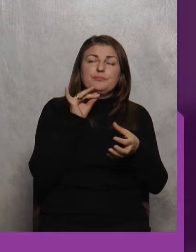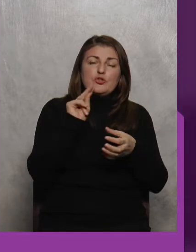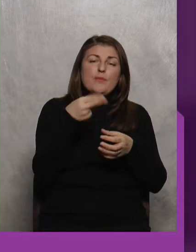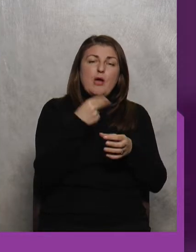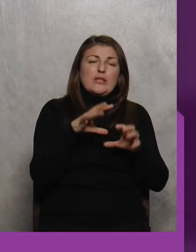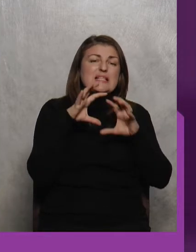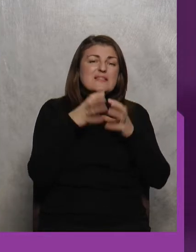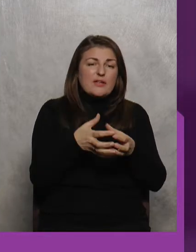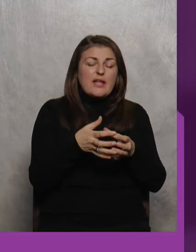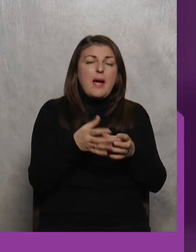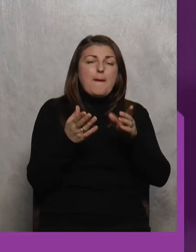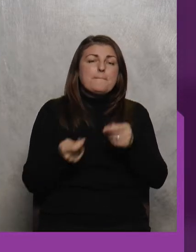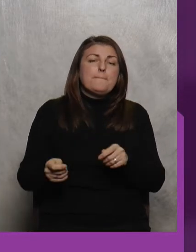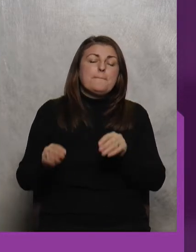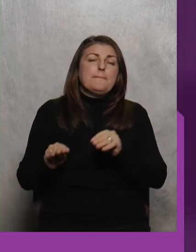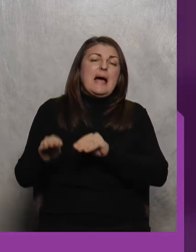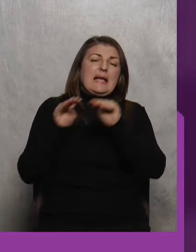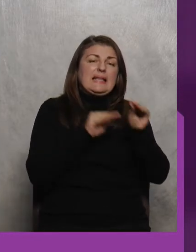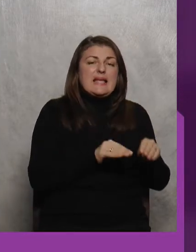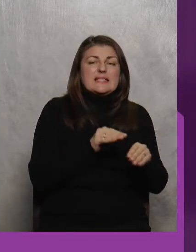чемпіонат світу перенесений з